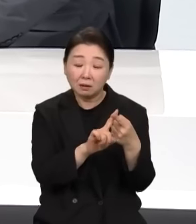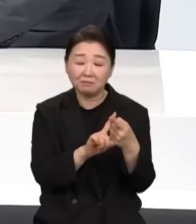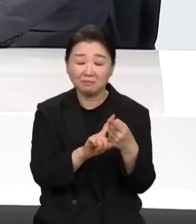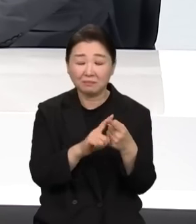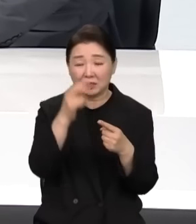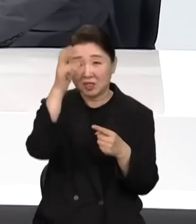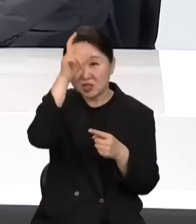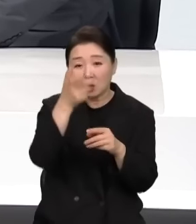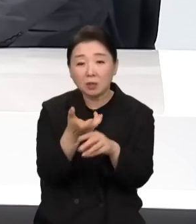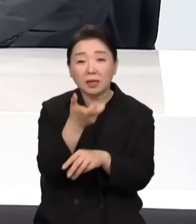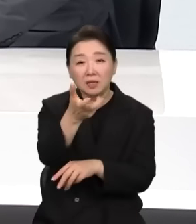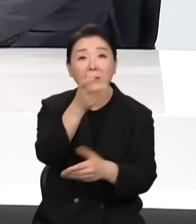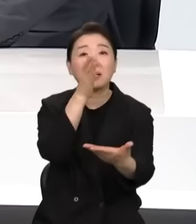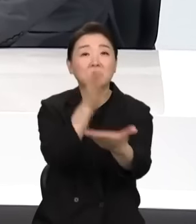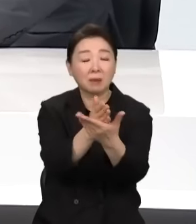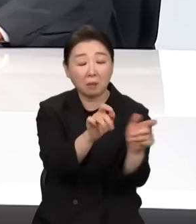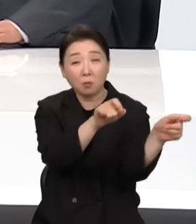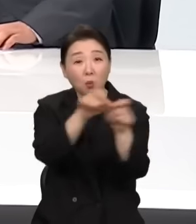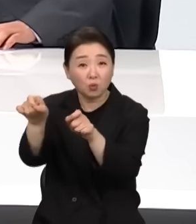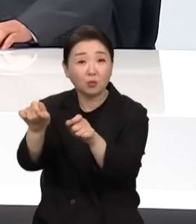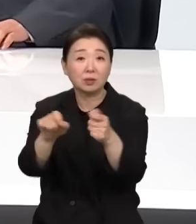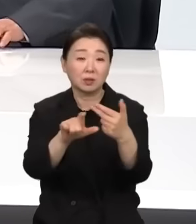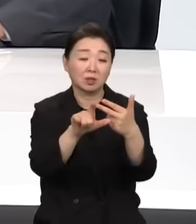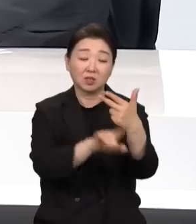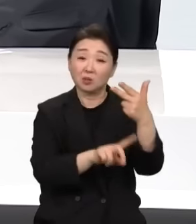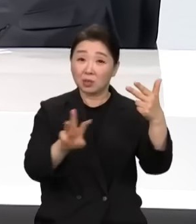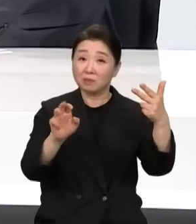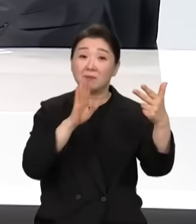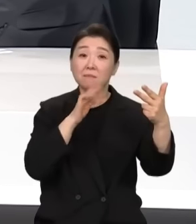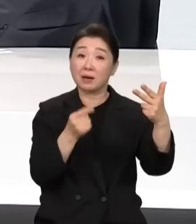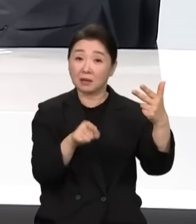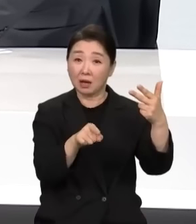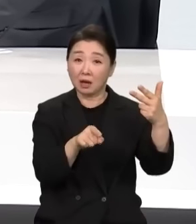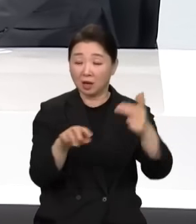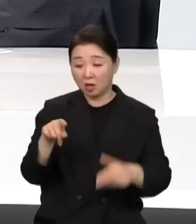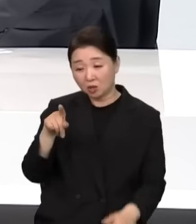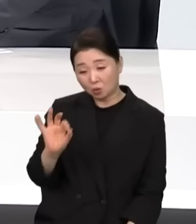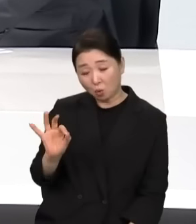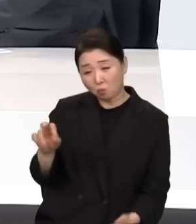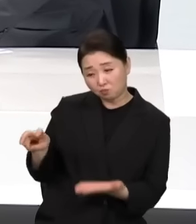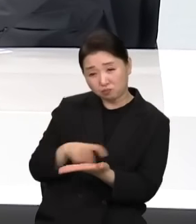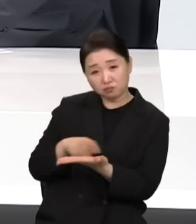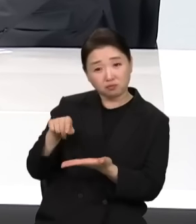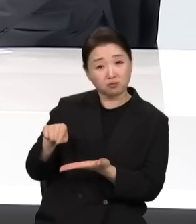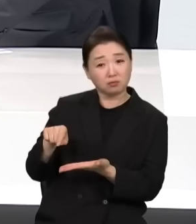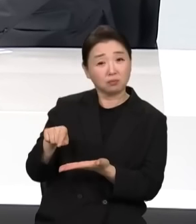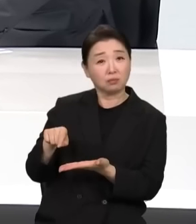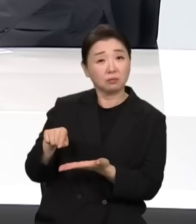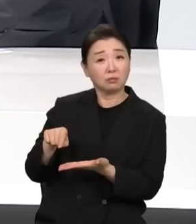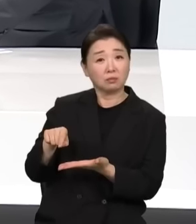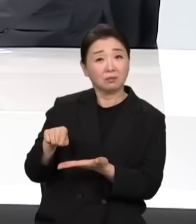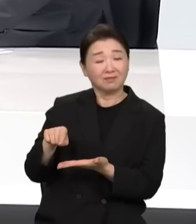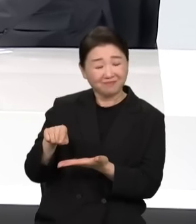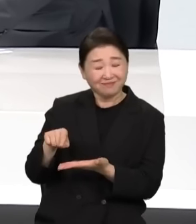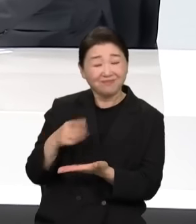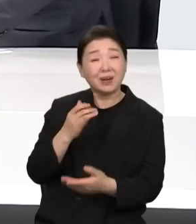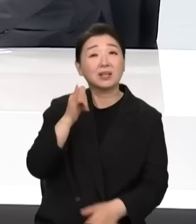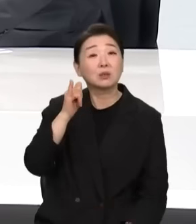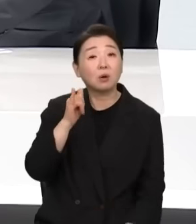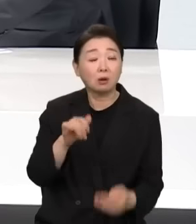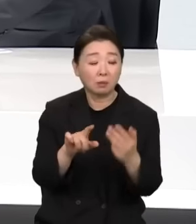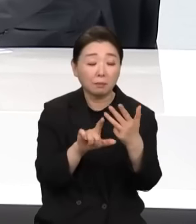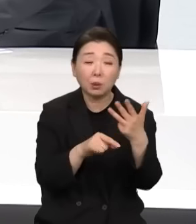지시가 있었던 건 7월 31일이 맞습니다네 여기까진 맞는데 송 시와의 문자가 오간 것으로 이렇게 그 오가을 수 있는